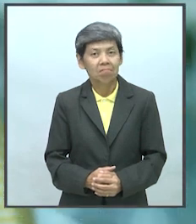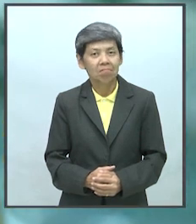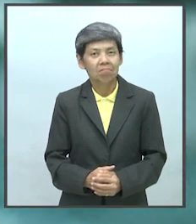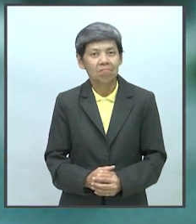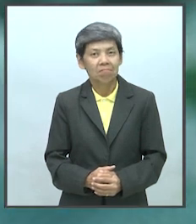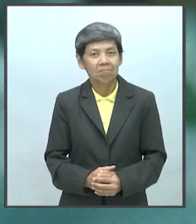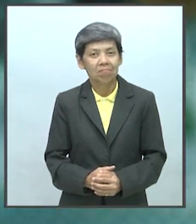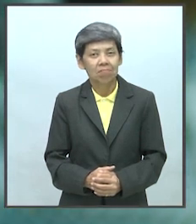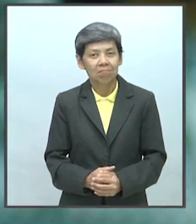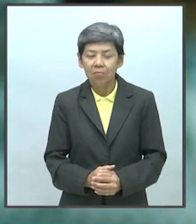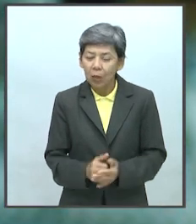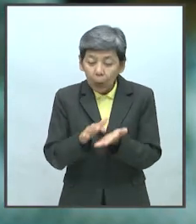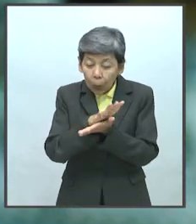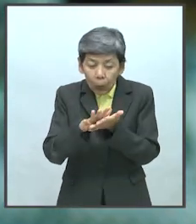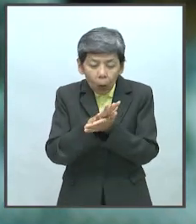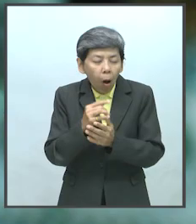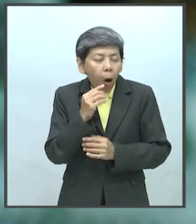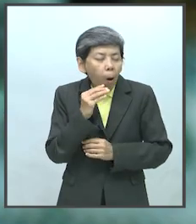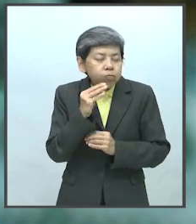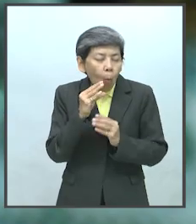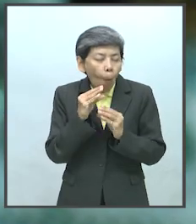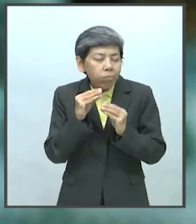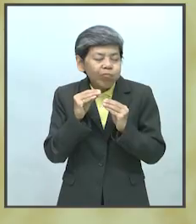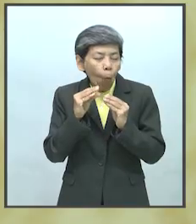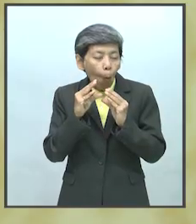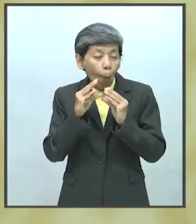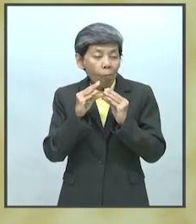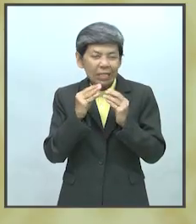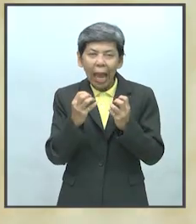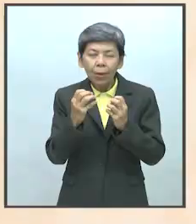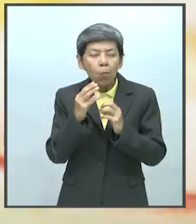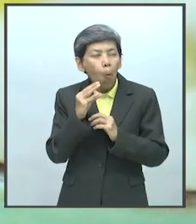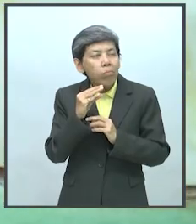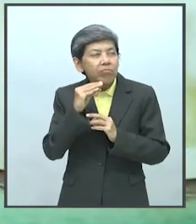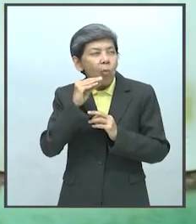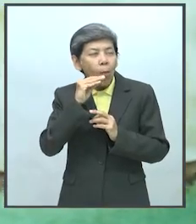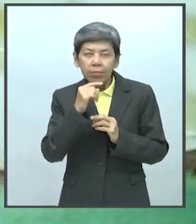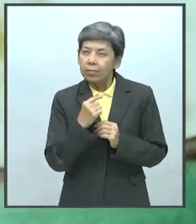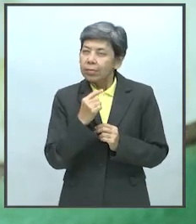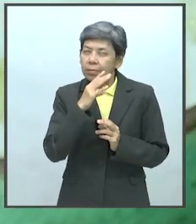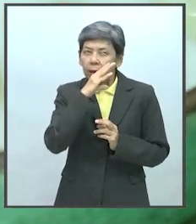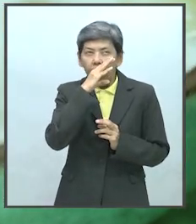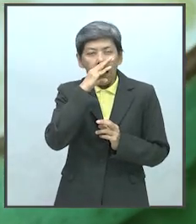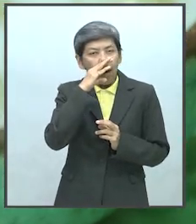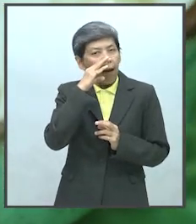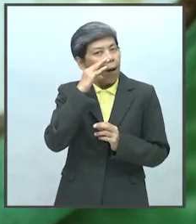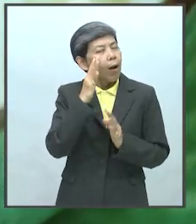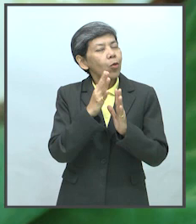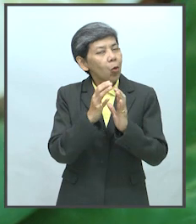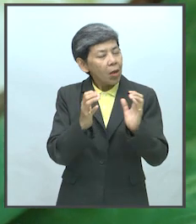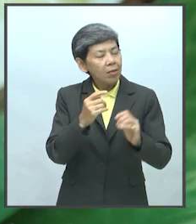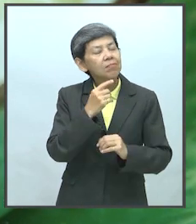เม็ดบัวลอยนี่คือแบบเหนียวนุ่มหนึบมากๆเลยค่ะไม่มีความแข็งเลยแล้วก็แบบมีกลิ่นของทุเรียนอ่อนๆน